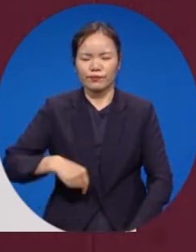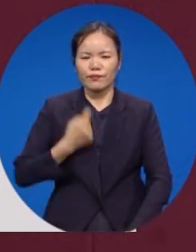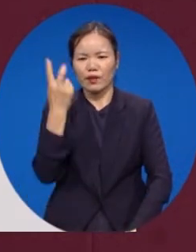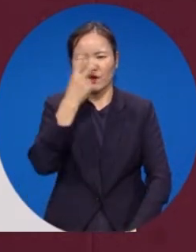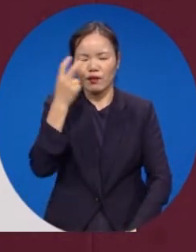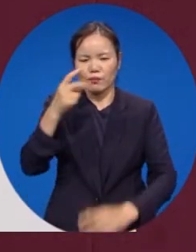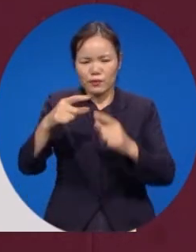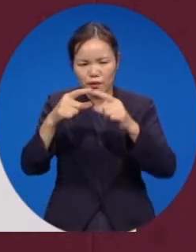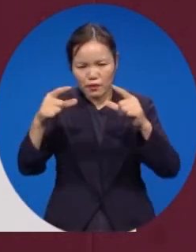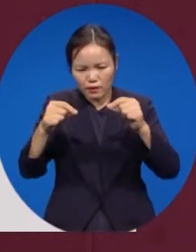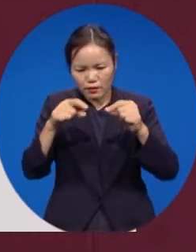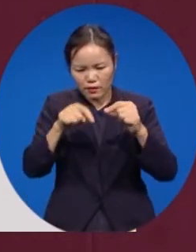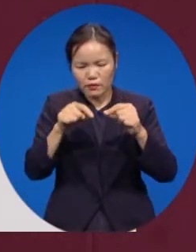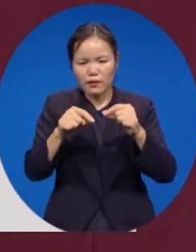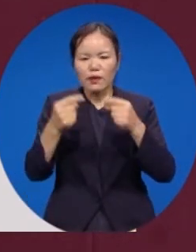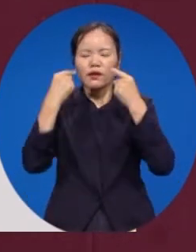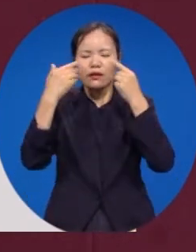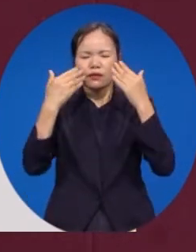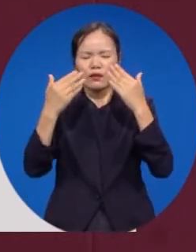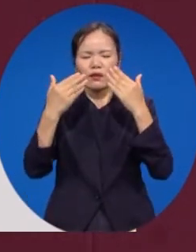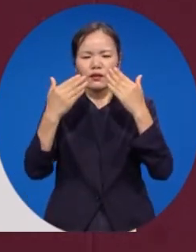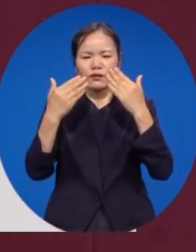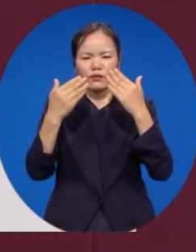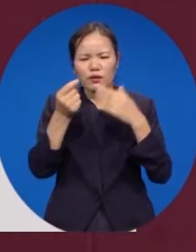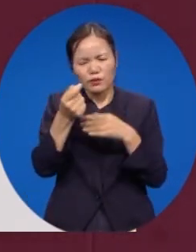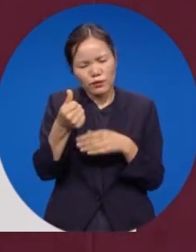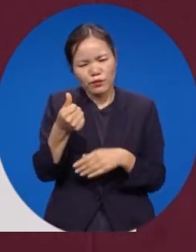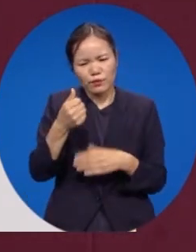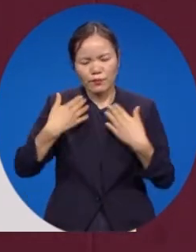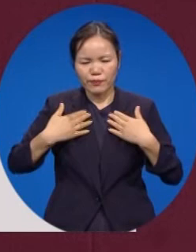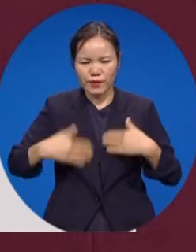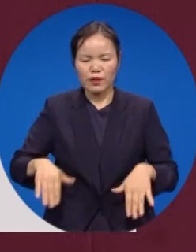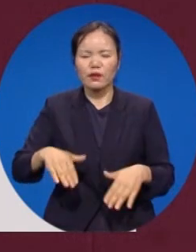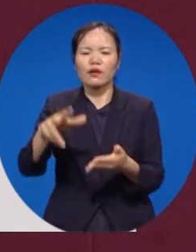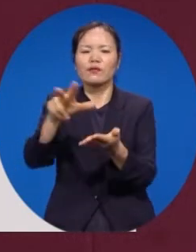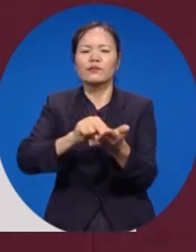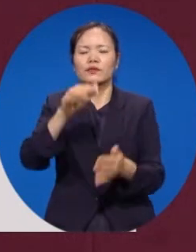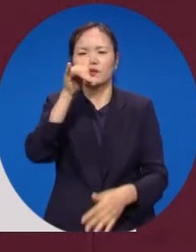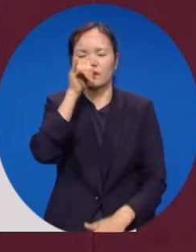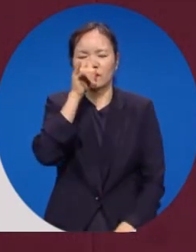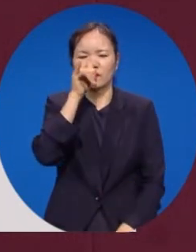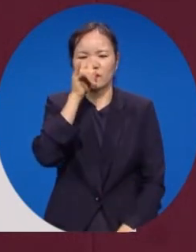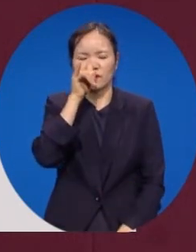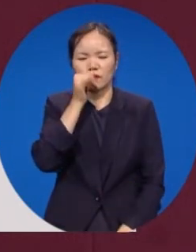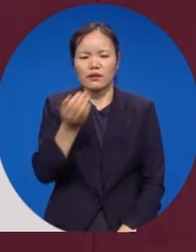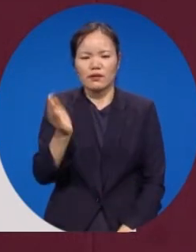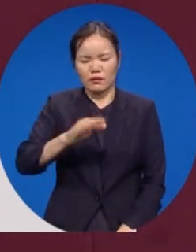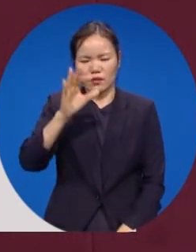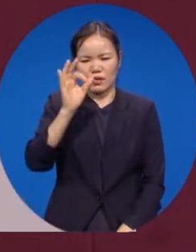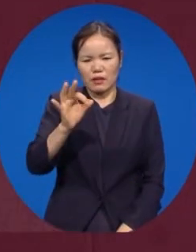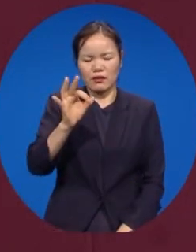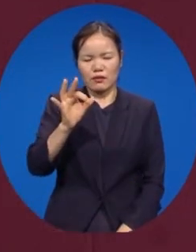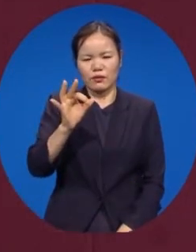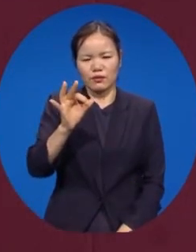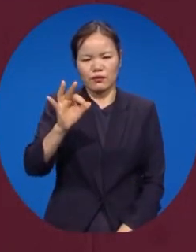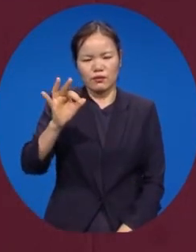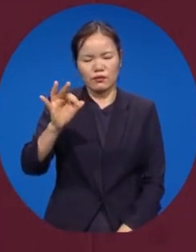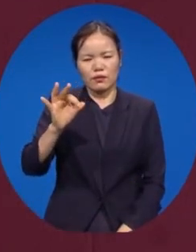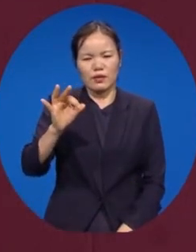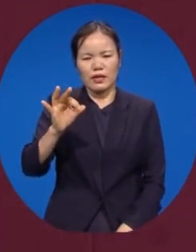자가진단 키트는 정확도가 상대적으로 떨어진다는 단점은 있지만 가격이 PCR